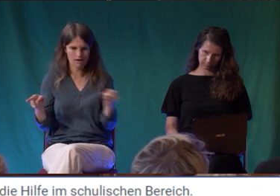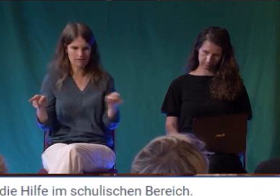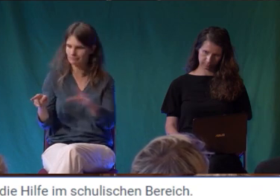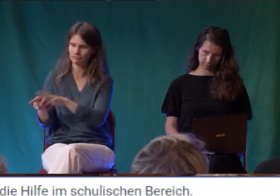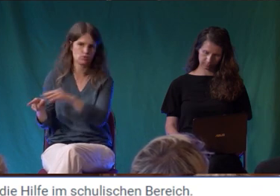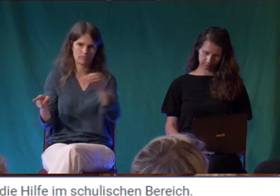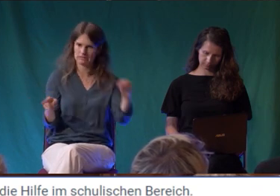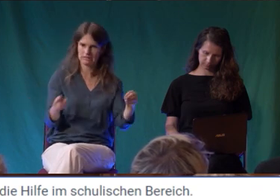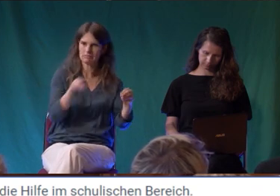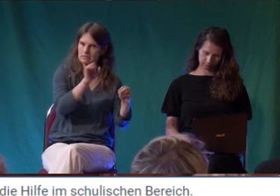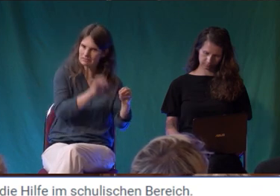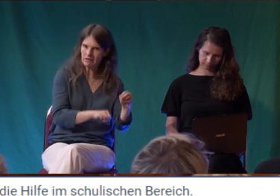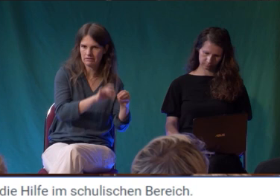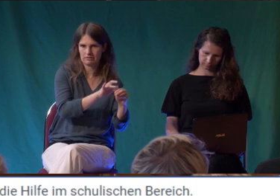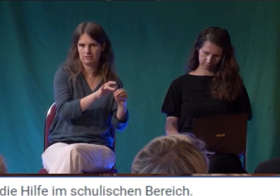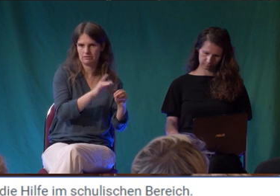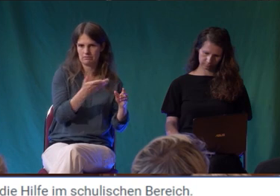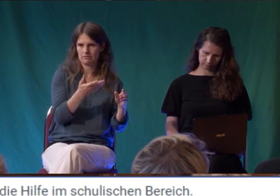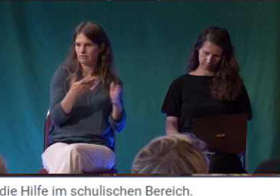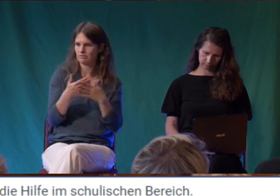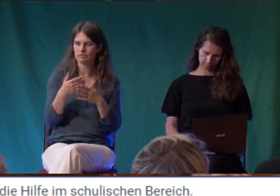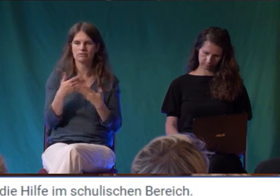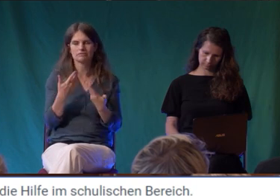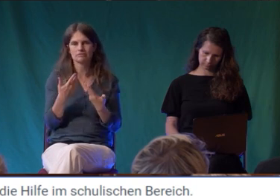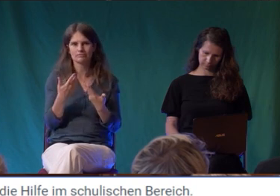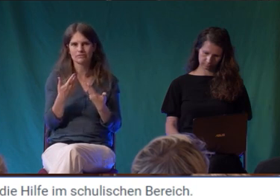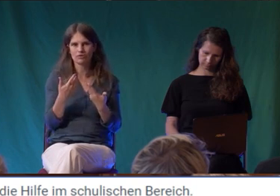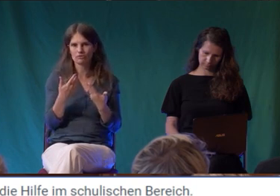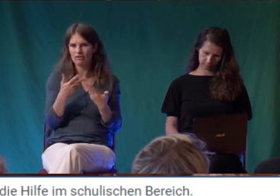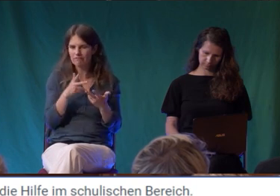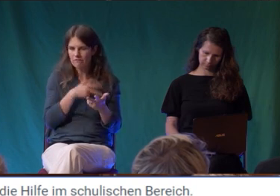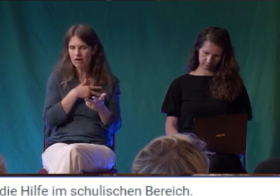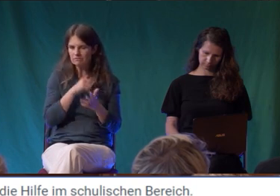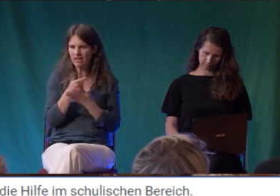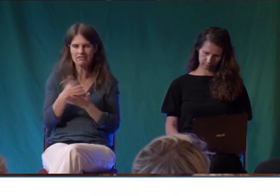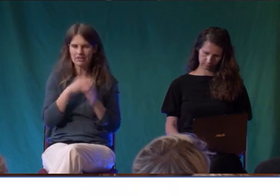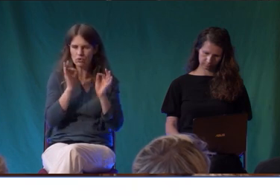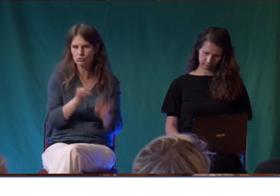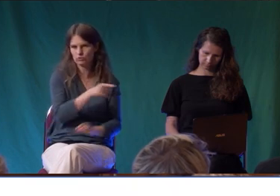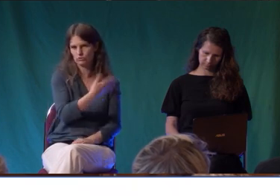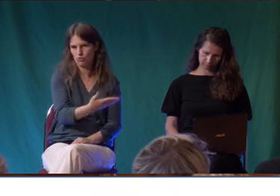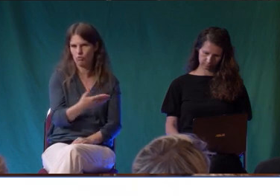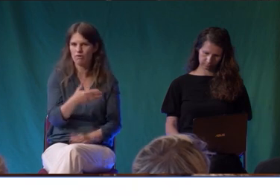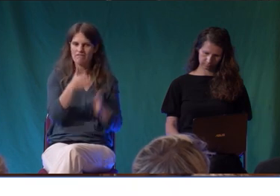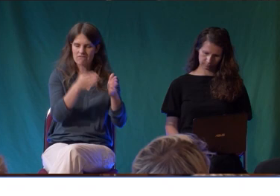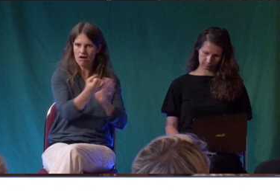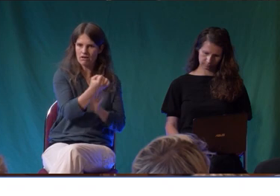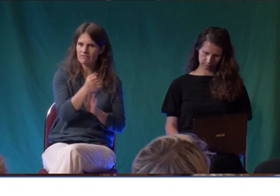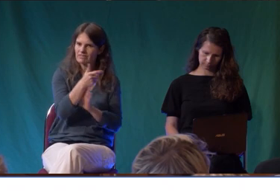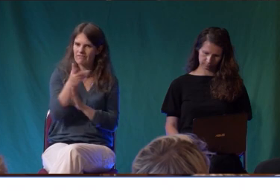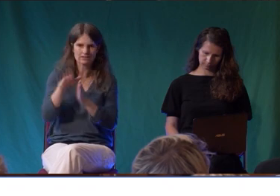und nach Abschluss des Projektes sage ich auch sollten weil es ist einfach so dass